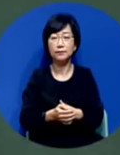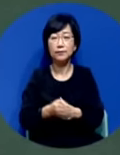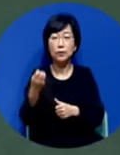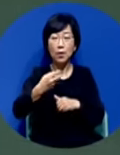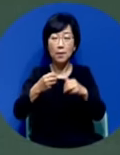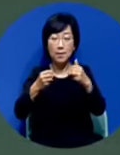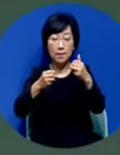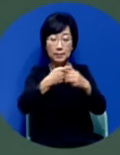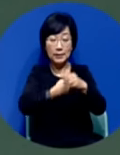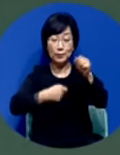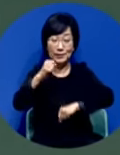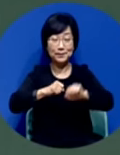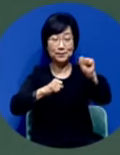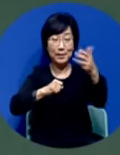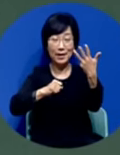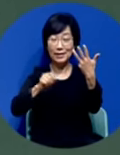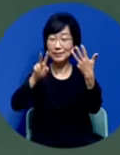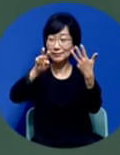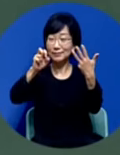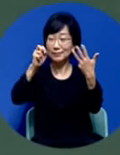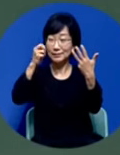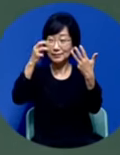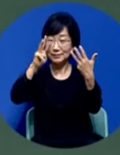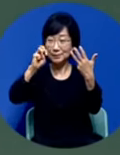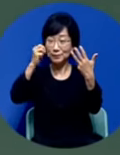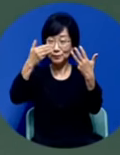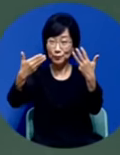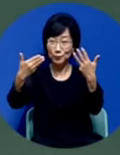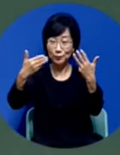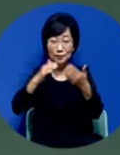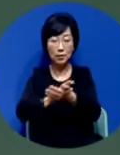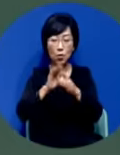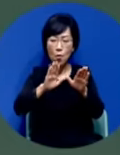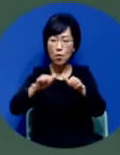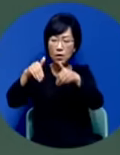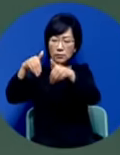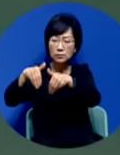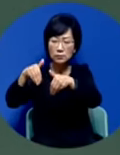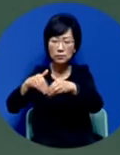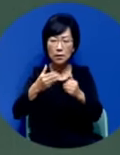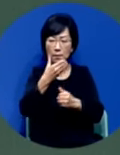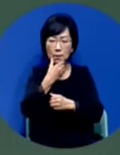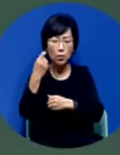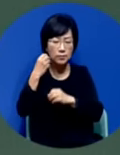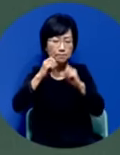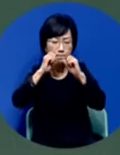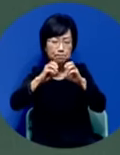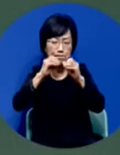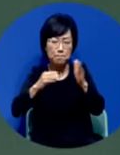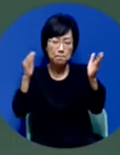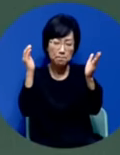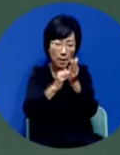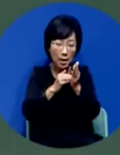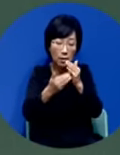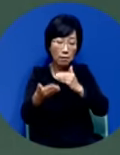8장 39절입니다. 还有8장 39절. 내시에게 복음 전했는데 다시는 보지